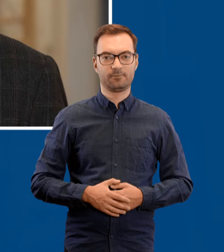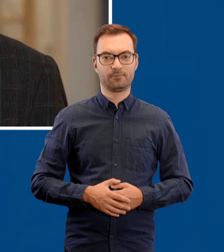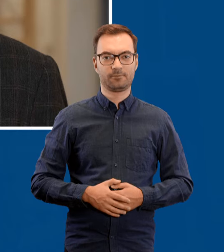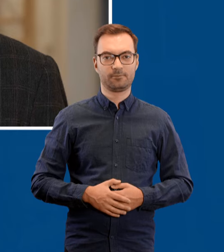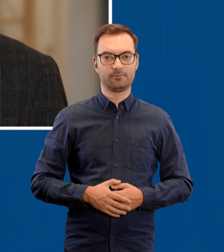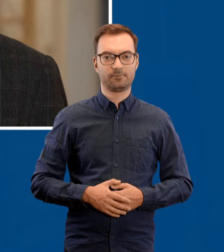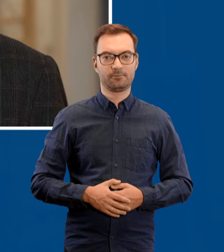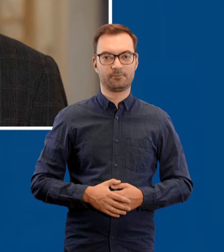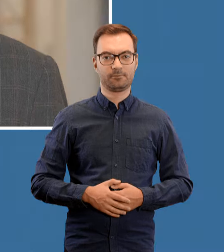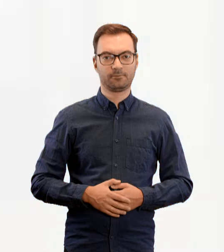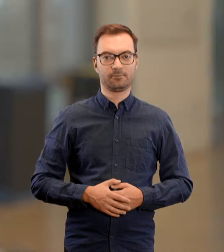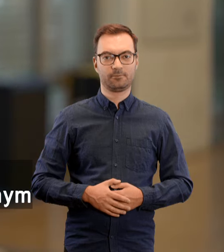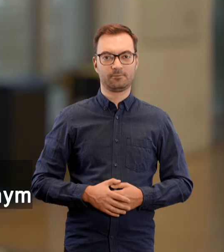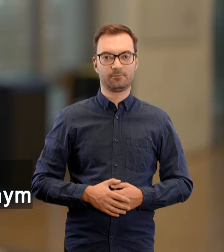URK.